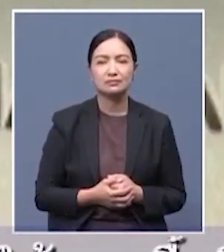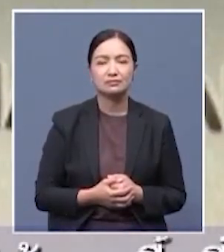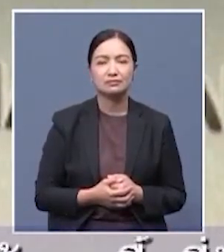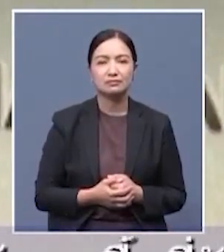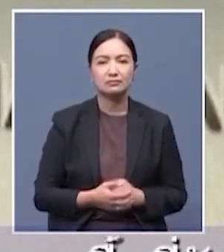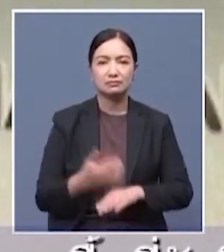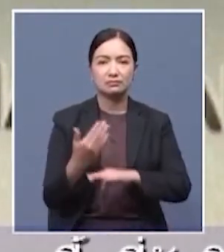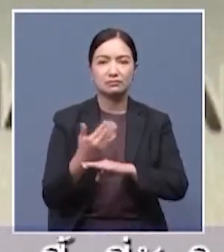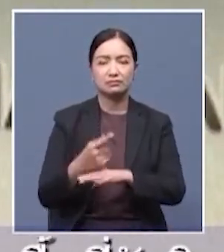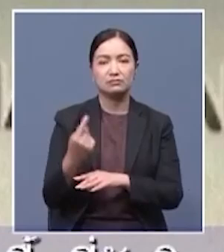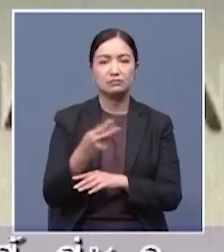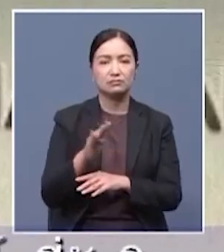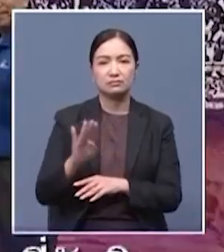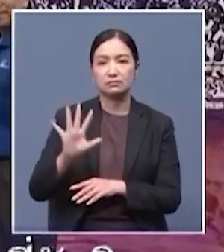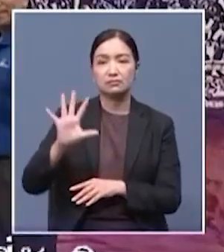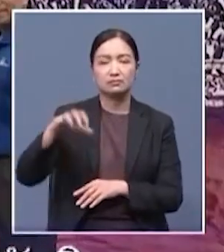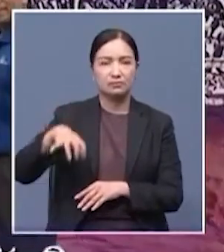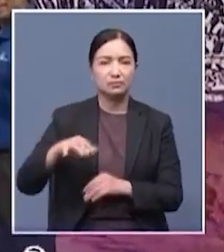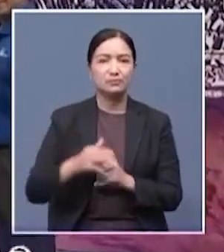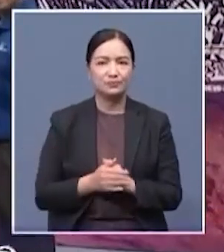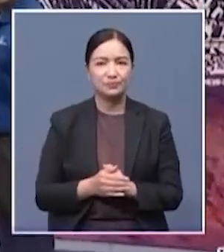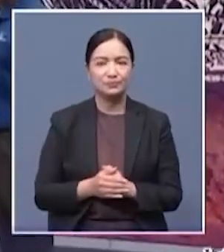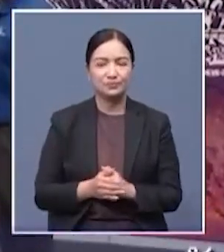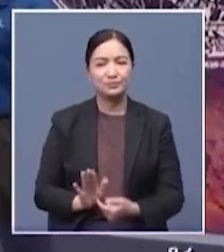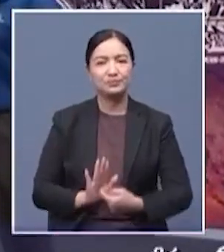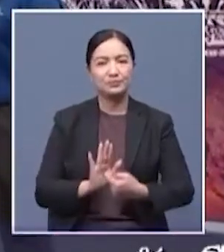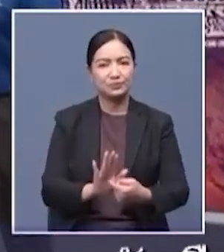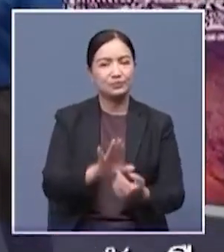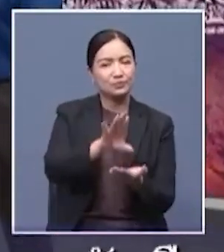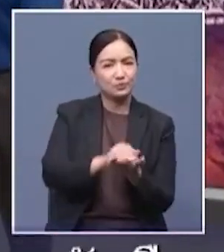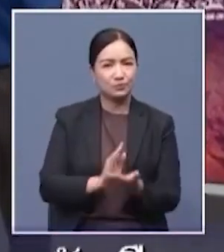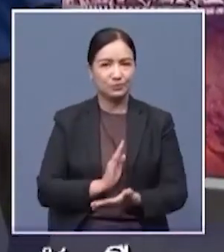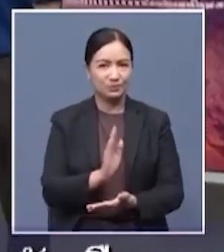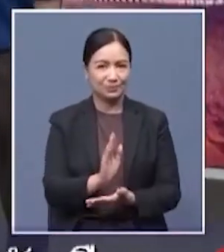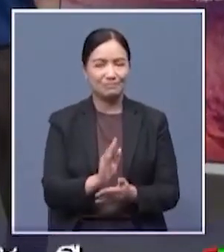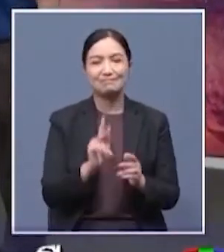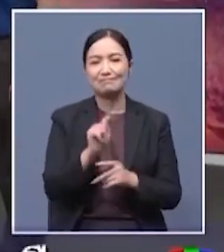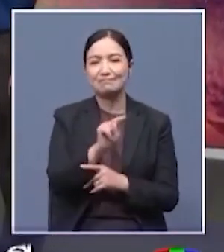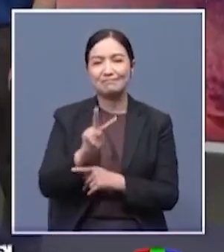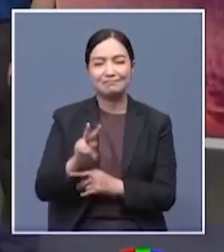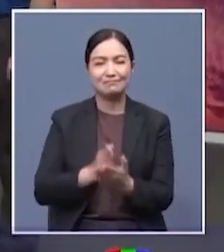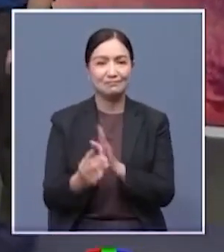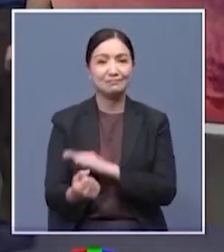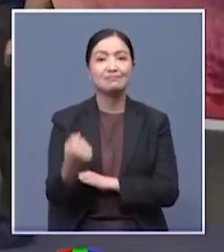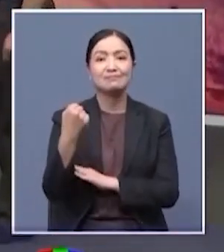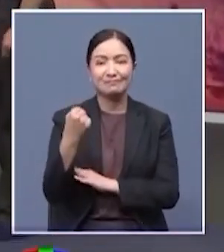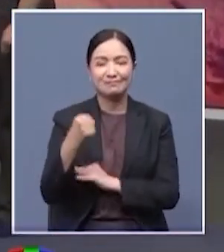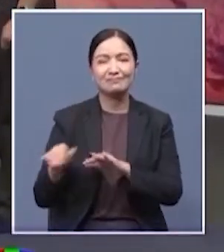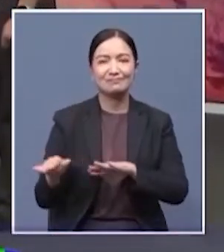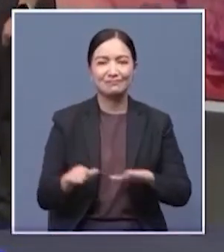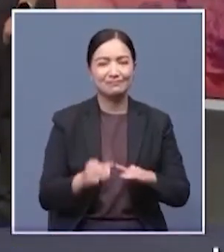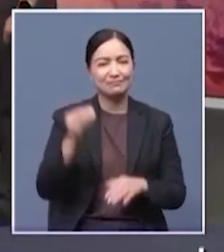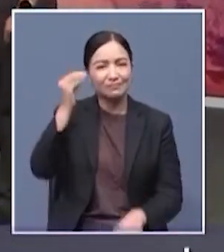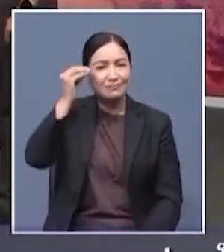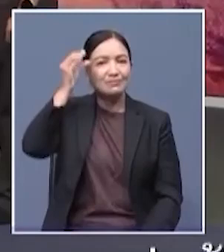สถานีวิทยุโทรทัศน์กองทัพบกนะคะเป็นสื่อที่นำเสนอข้อมูลข่าวสารที่เที่ยงตรงและเป็นทีวีเพื่อความมั่นคงก็พร้อ